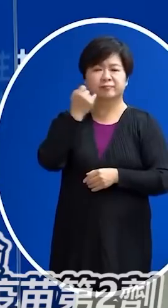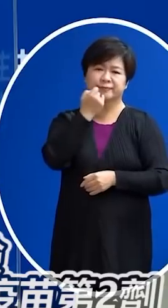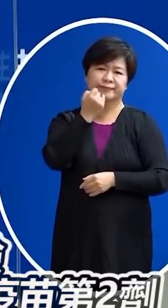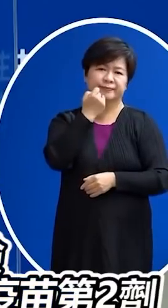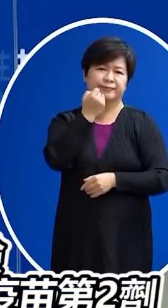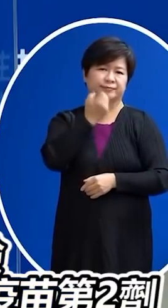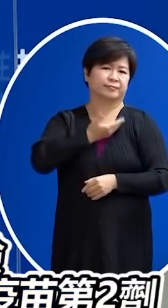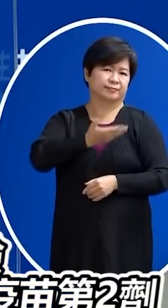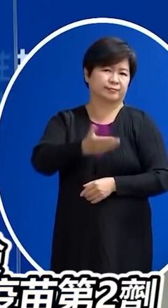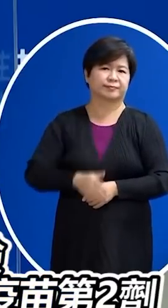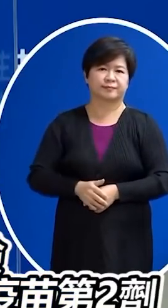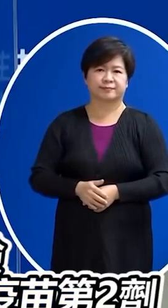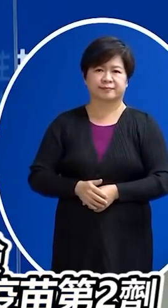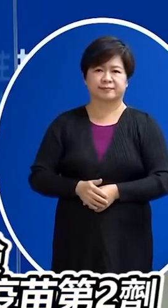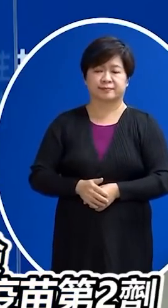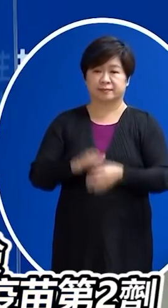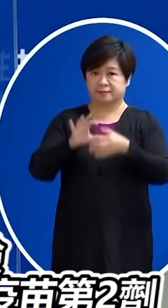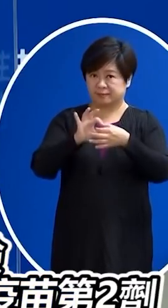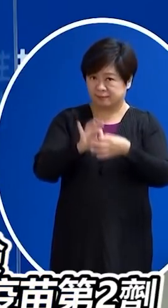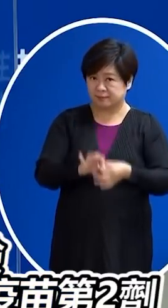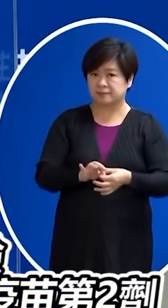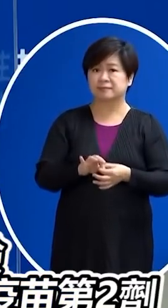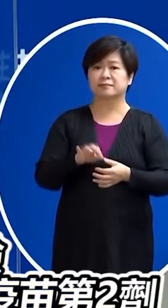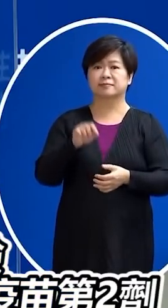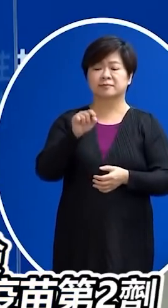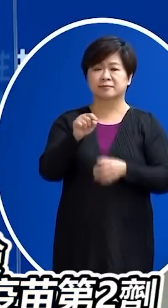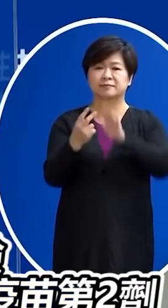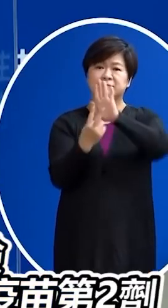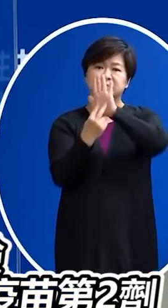啊。有关在这个